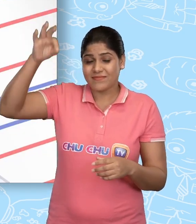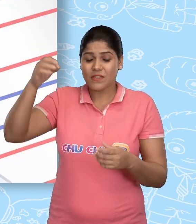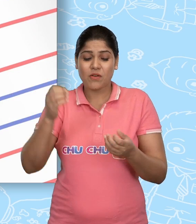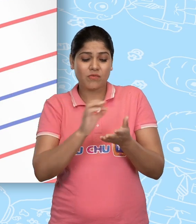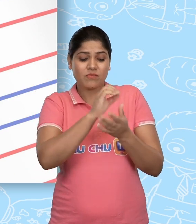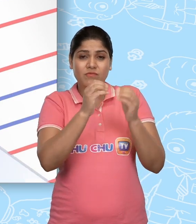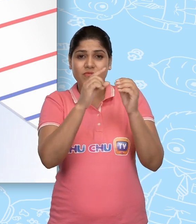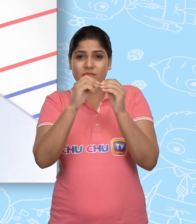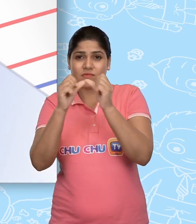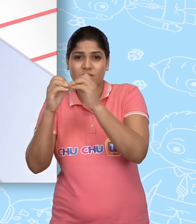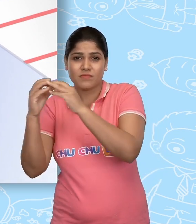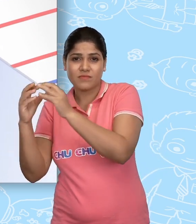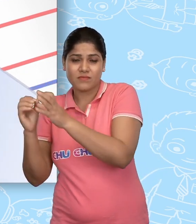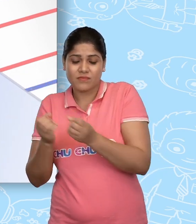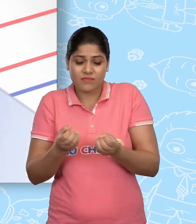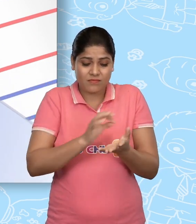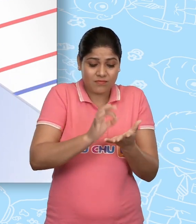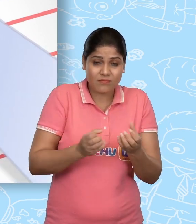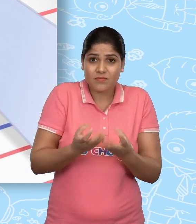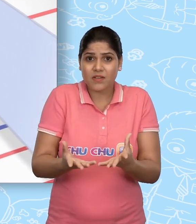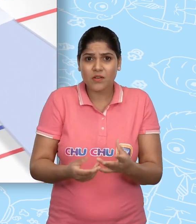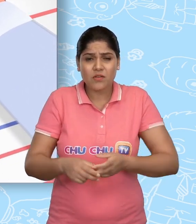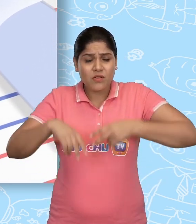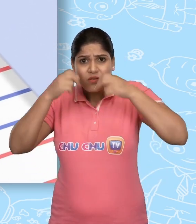कुछ अक्षर लिखने शुरू कर दिए।